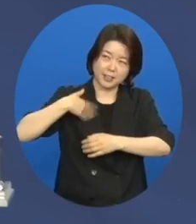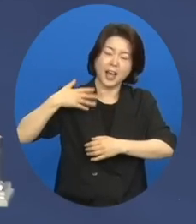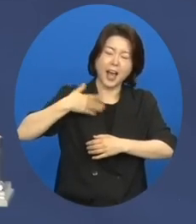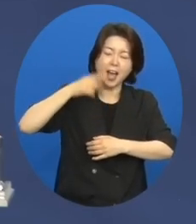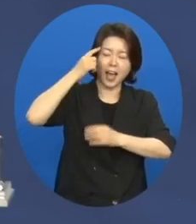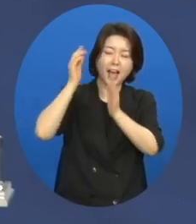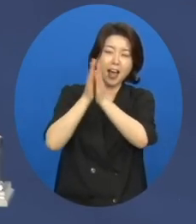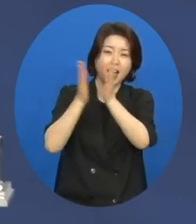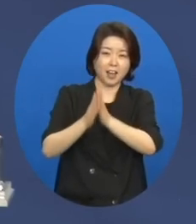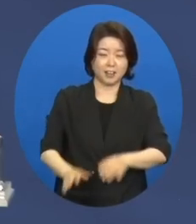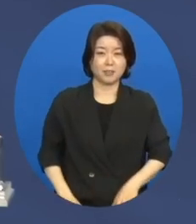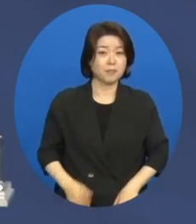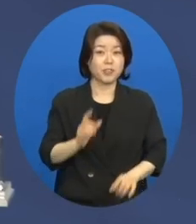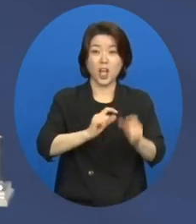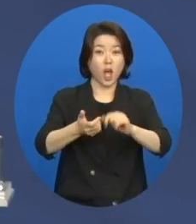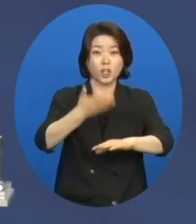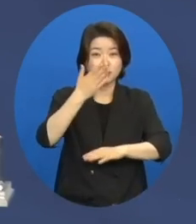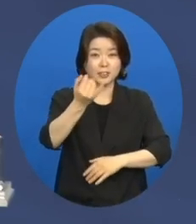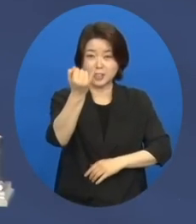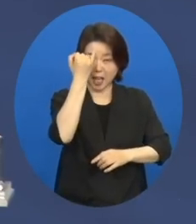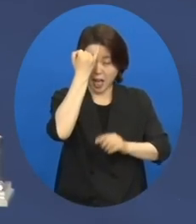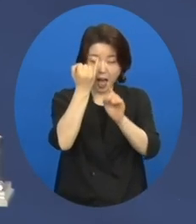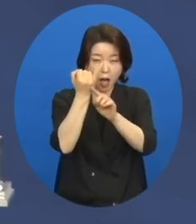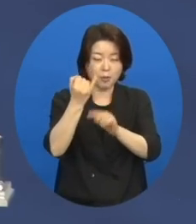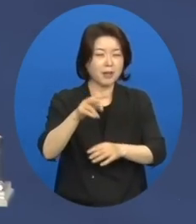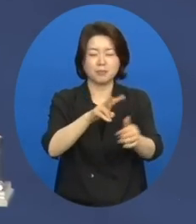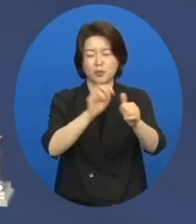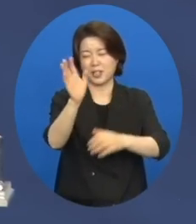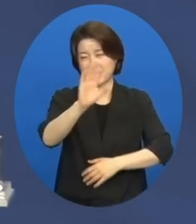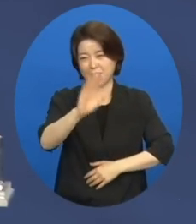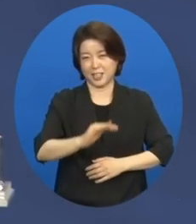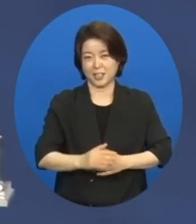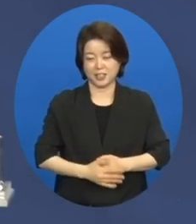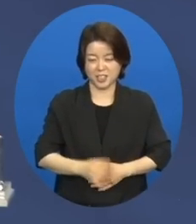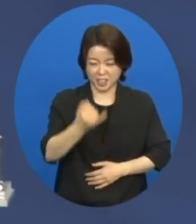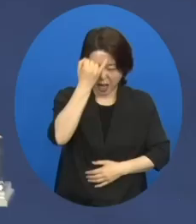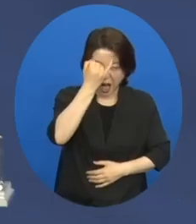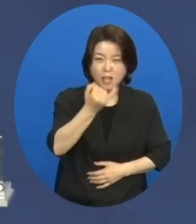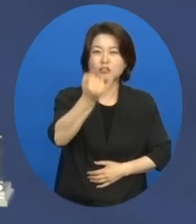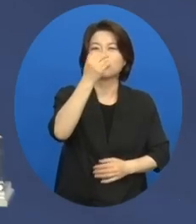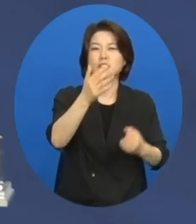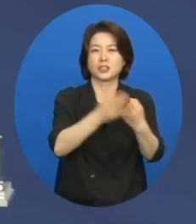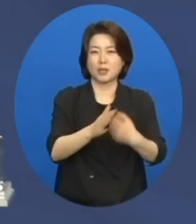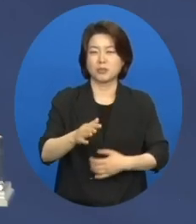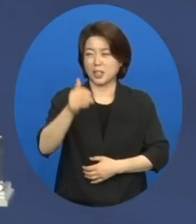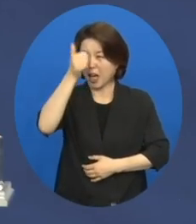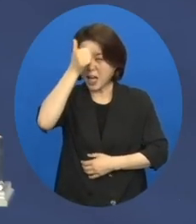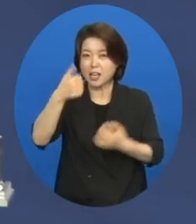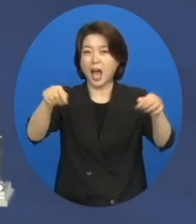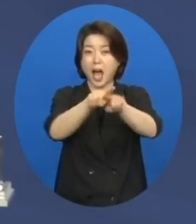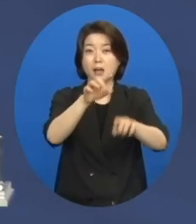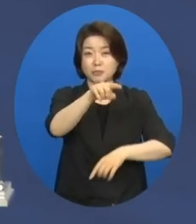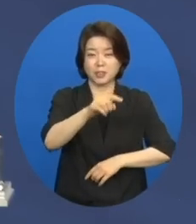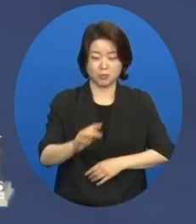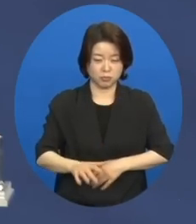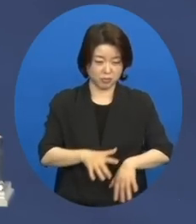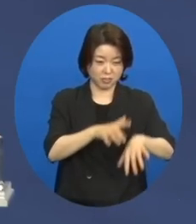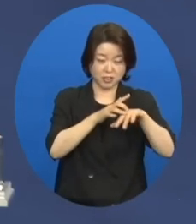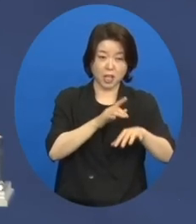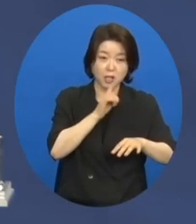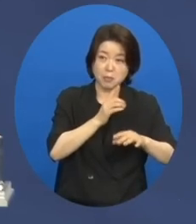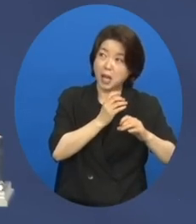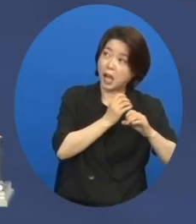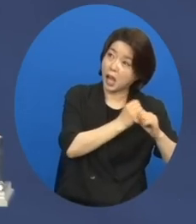더 이상 제가 하와 누님을 미워하진 않을 거예요. 하여튼 그 하와 누님 때문에 아담 형님까지 같이 해서 이 사탄의 말을